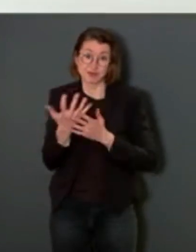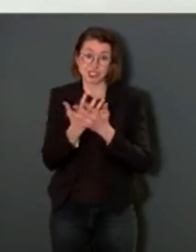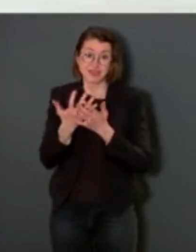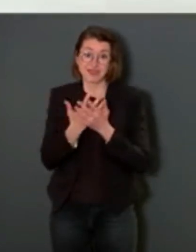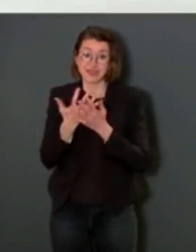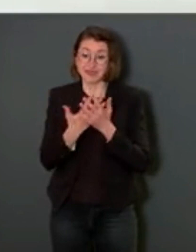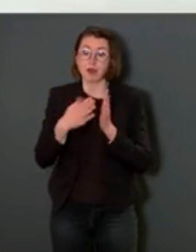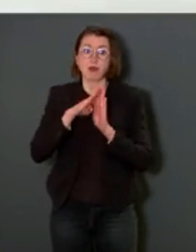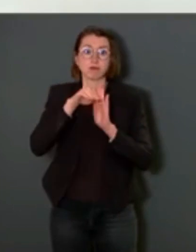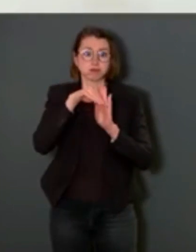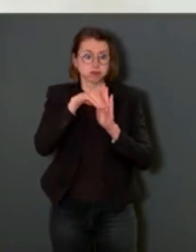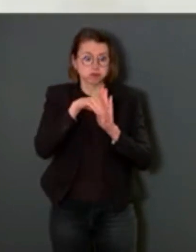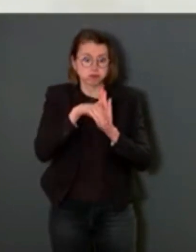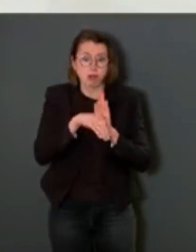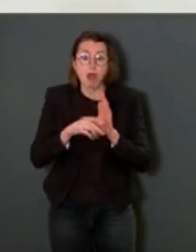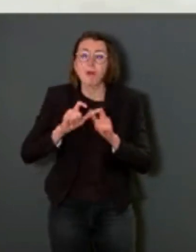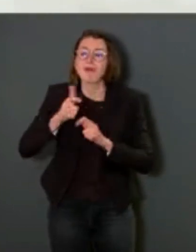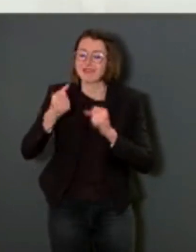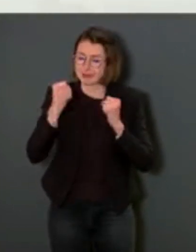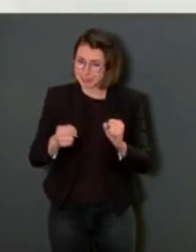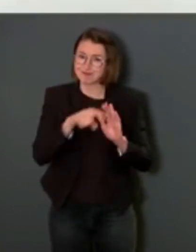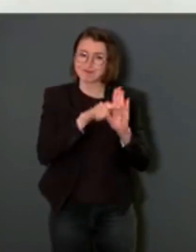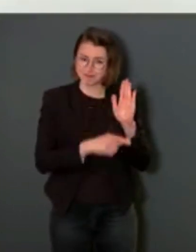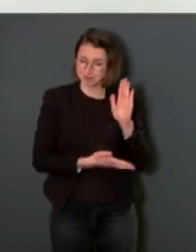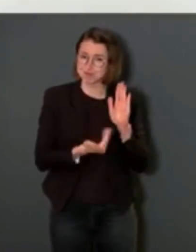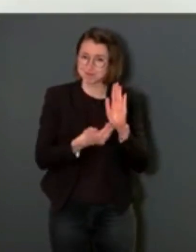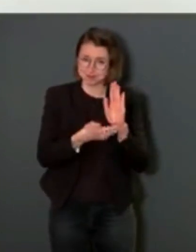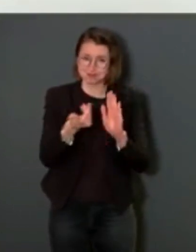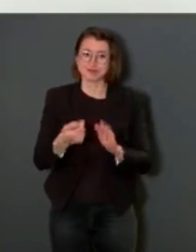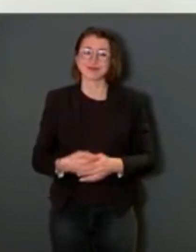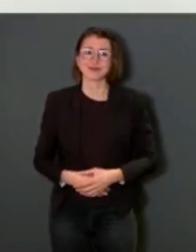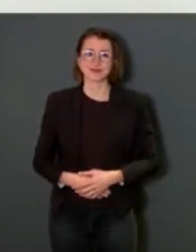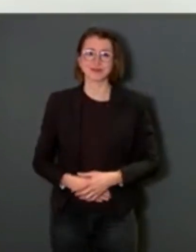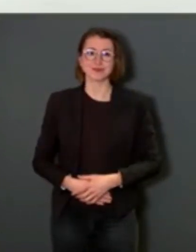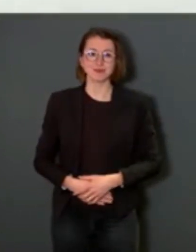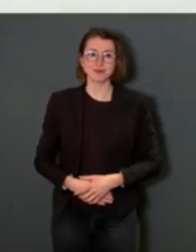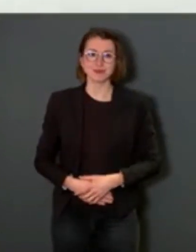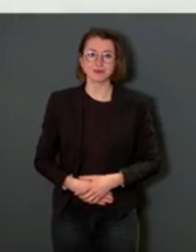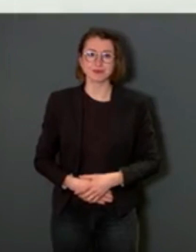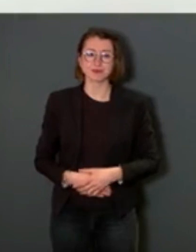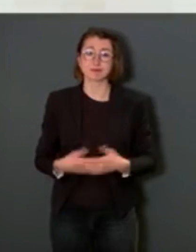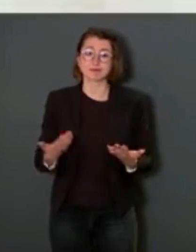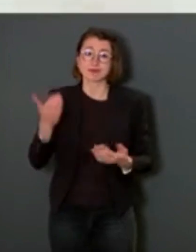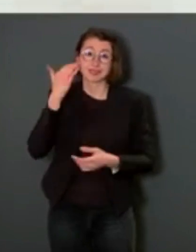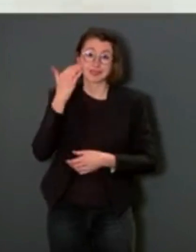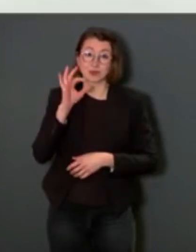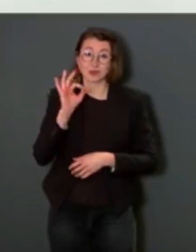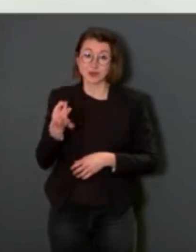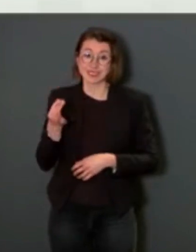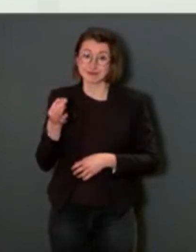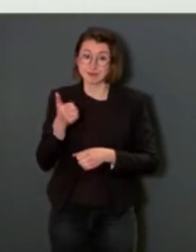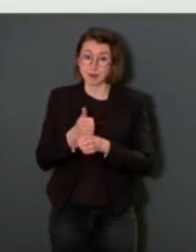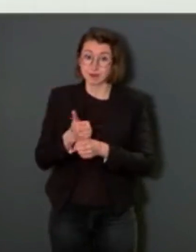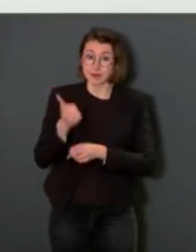qui sont en vigueur pour l'instant. Je suis tout à fait conscient du fait que l'année passée était une année éprouvante.